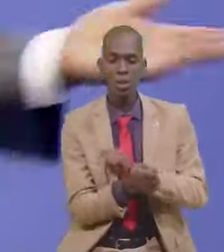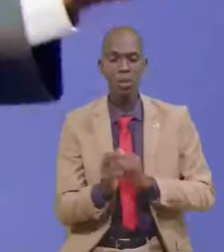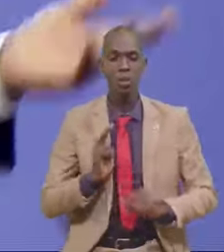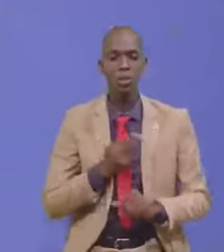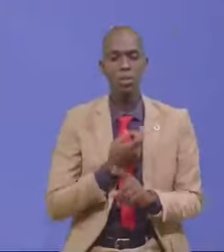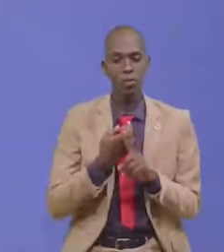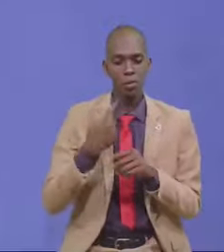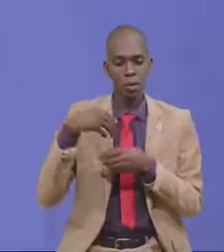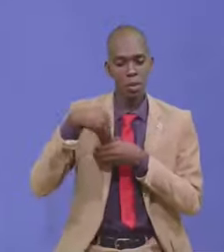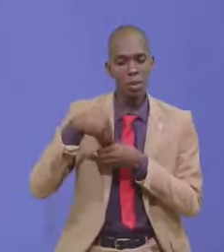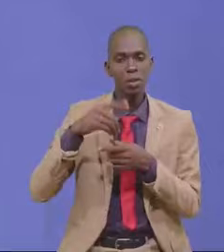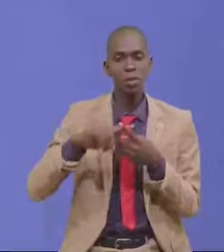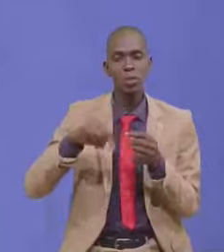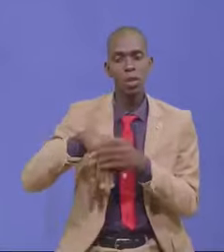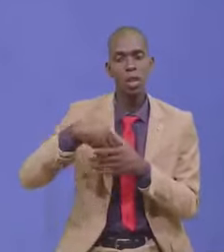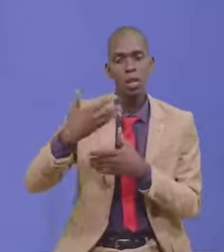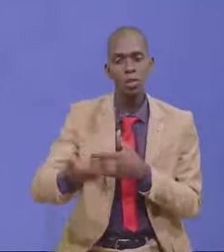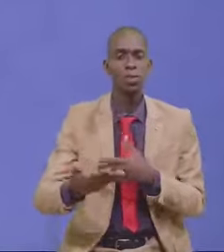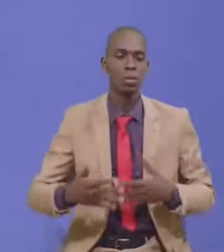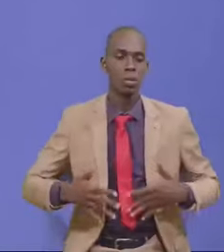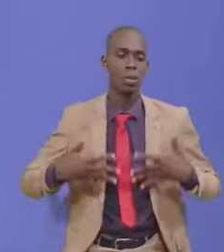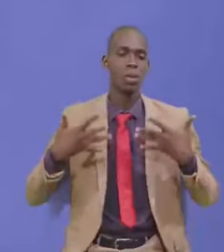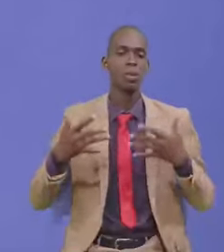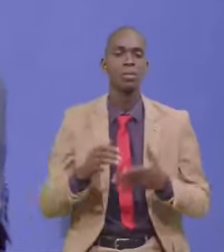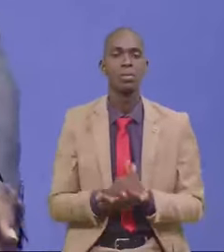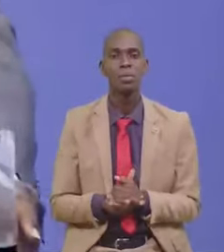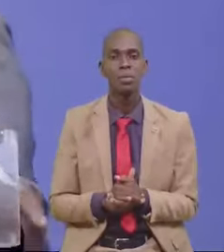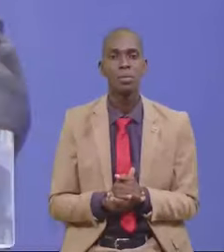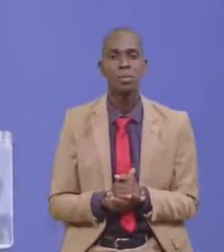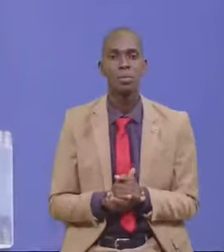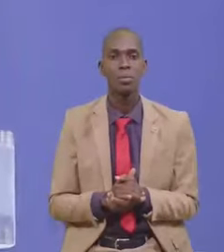La vérité qui nous transforme de l'intérieur vers l'extérieur.